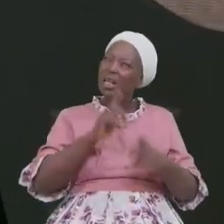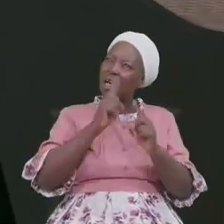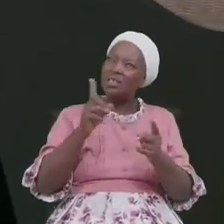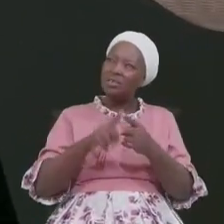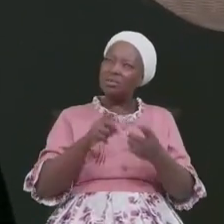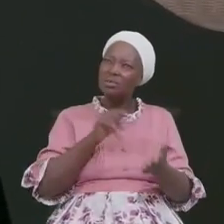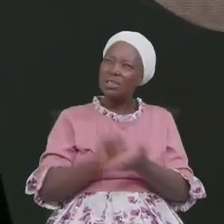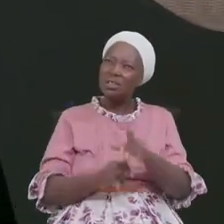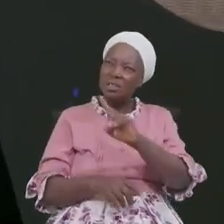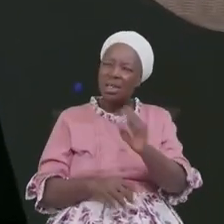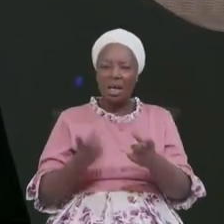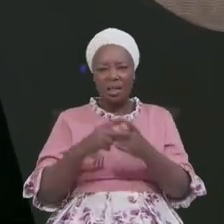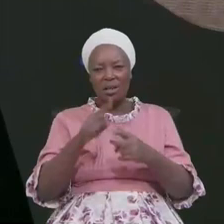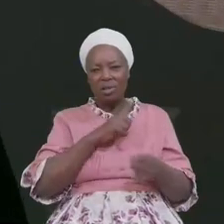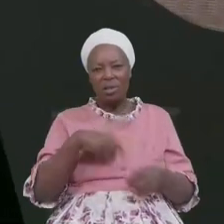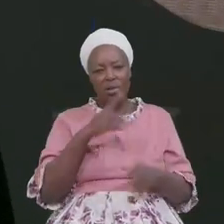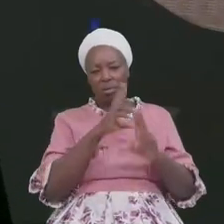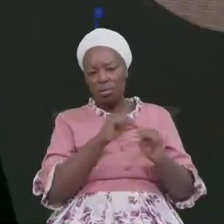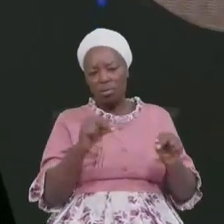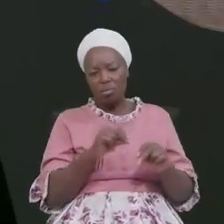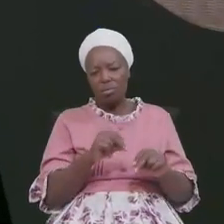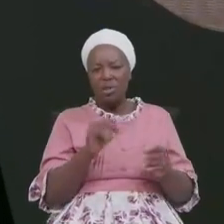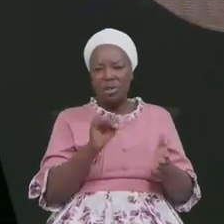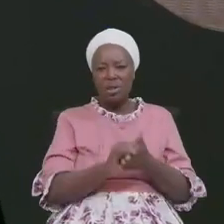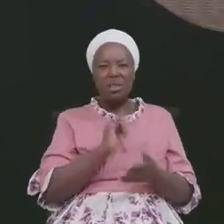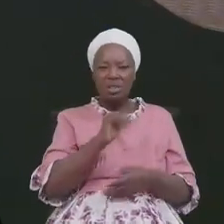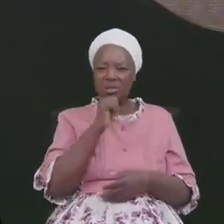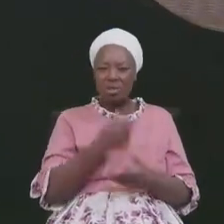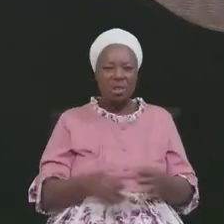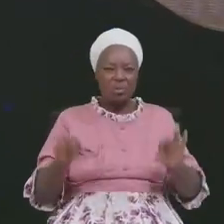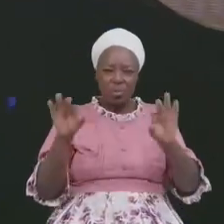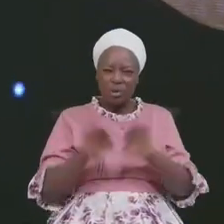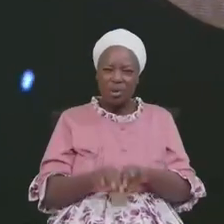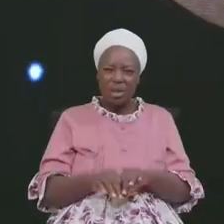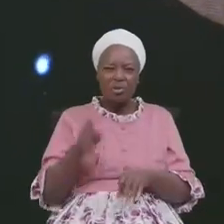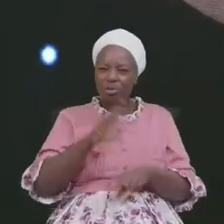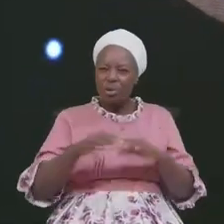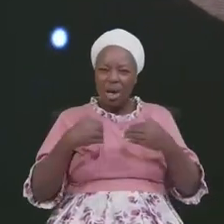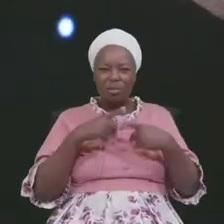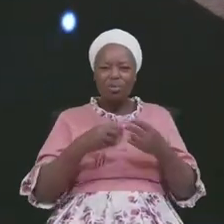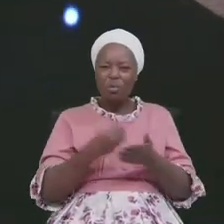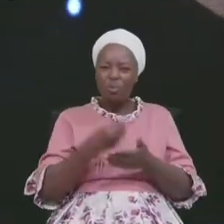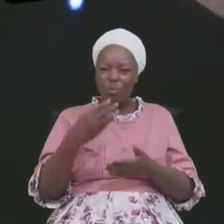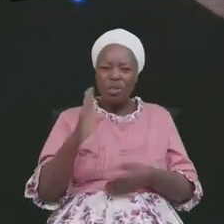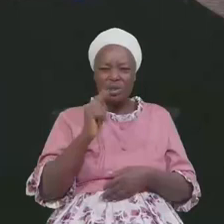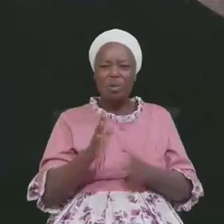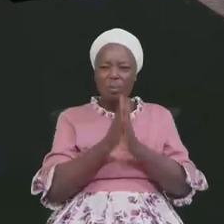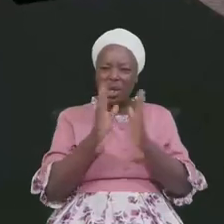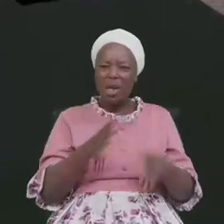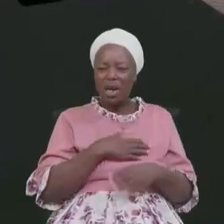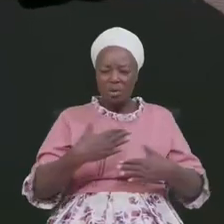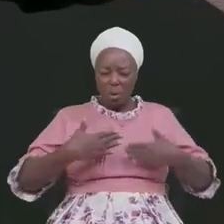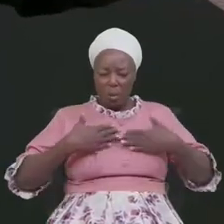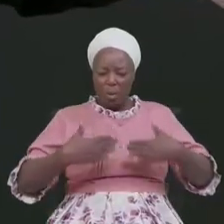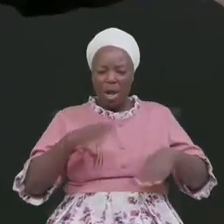non. Ce n'est pas important. Il ne faut pas gaspiller ton souffle sur quelque chose